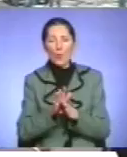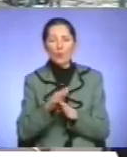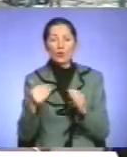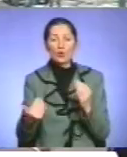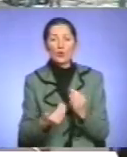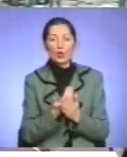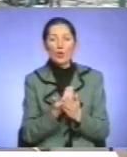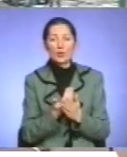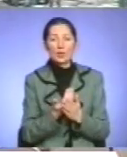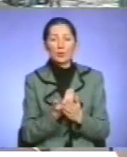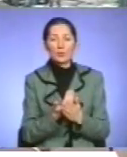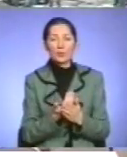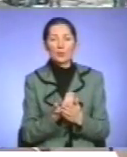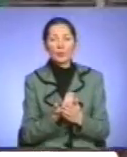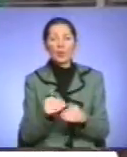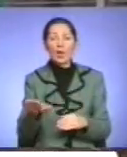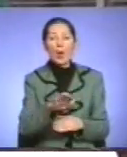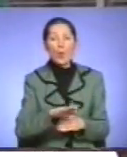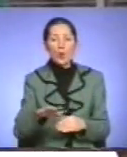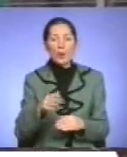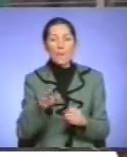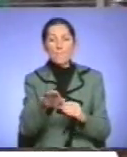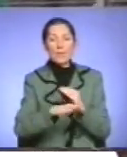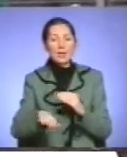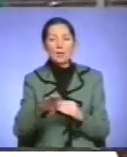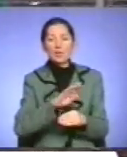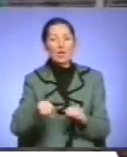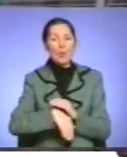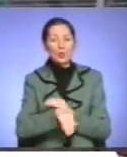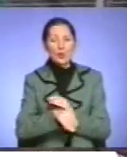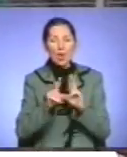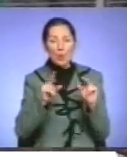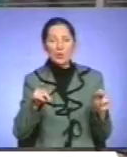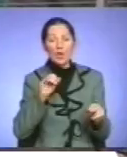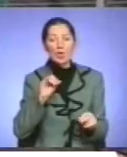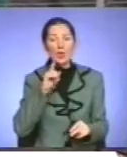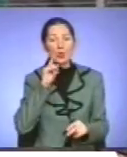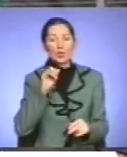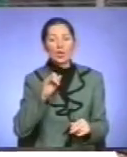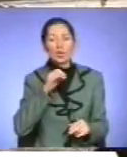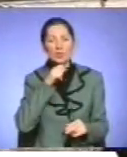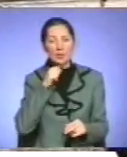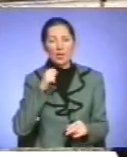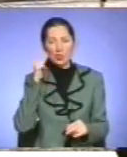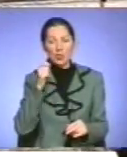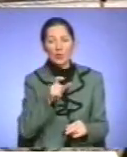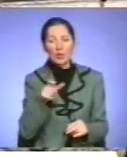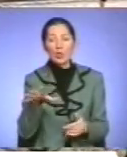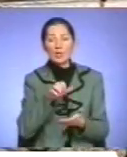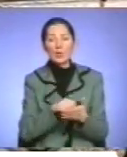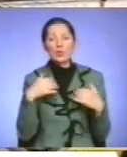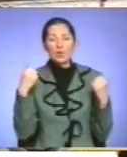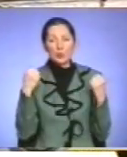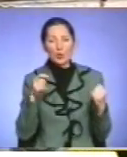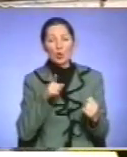відновленням поля. Майданчик не пустуватиме, обіцяють і молоді, і старші. Люди займаються спортом,